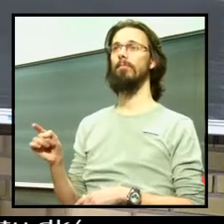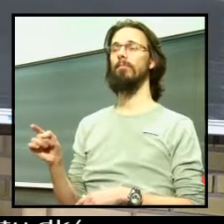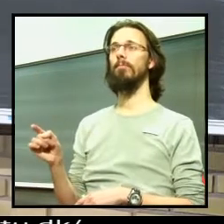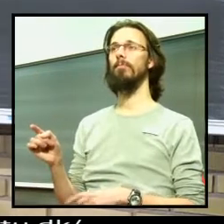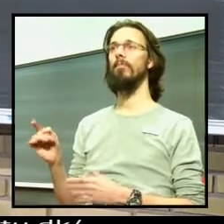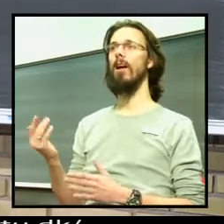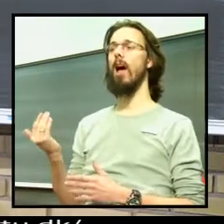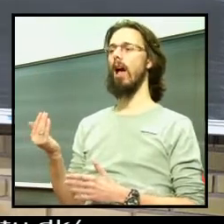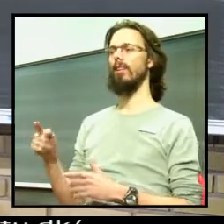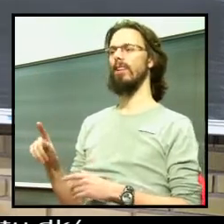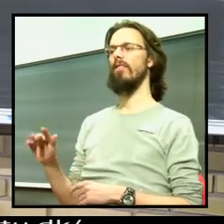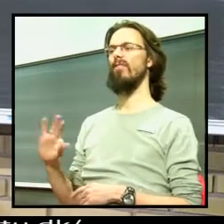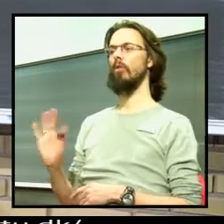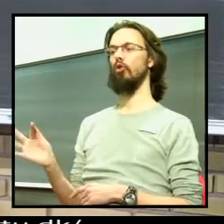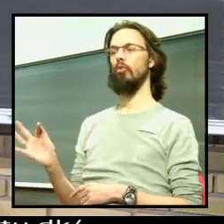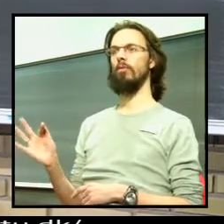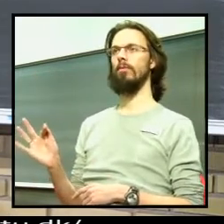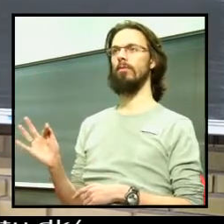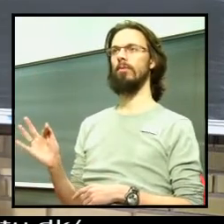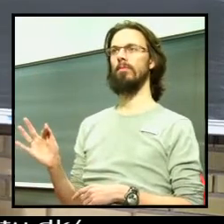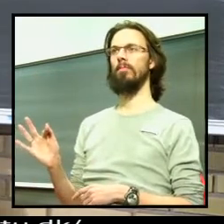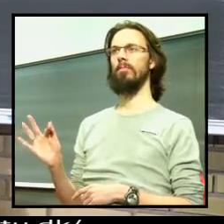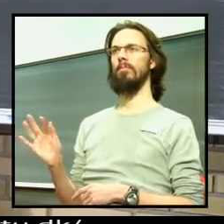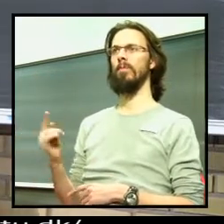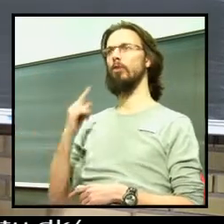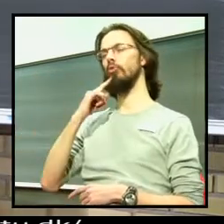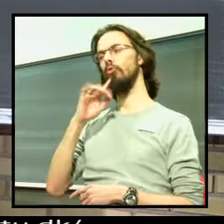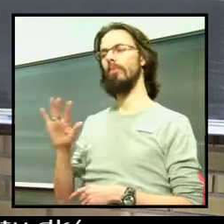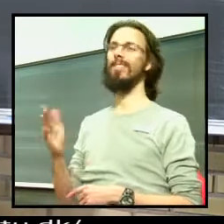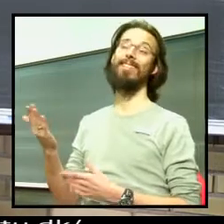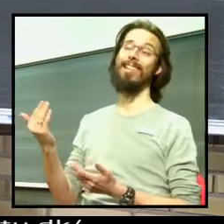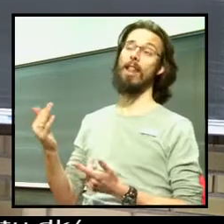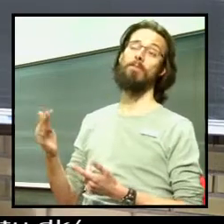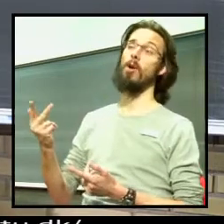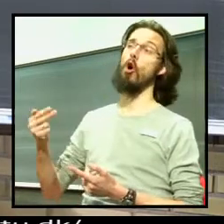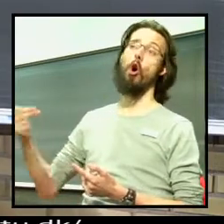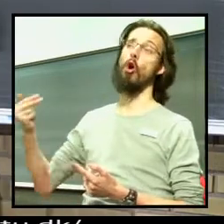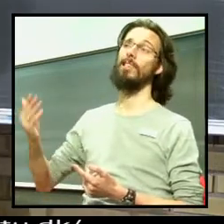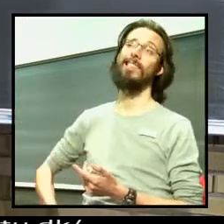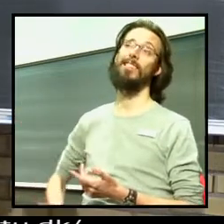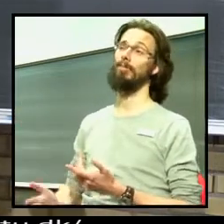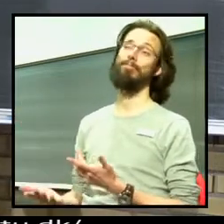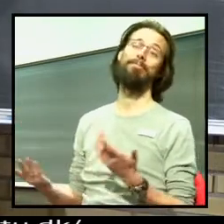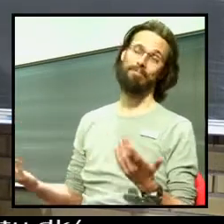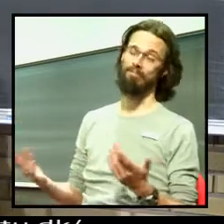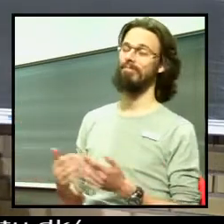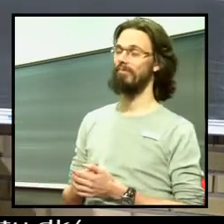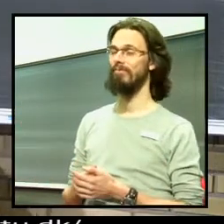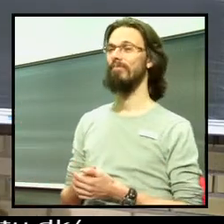der står der en funktion, som man typisk kalder højre siden, mærkeligt nok, af